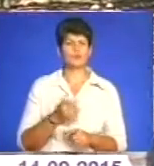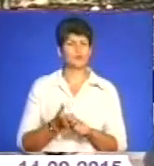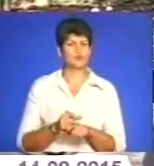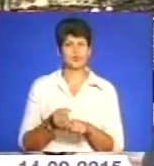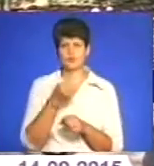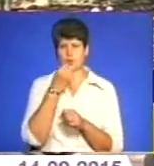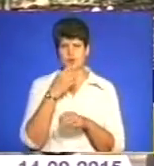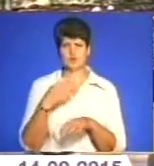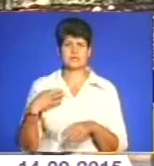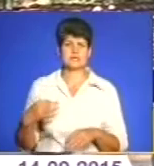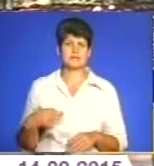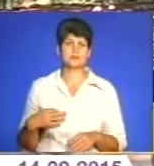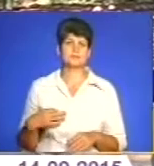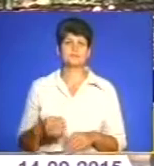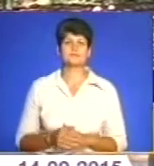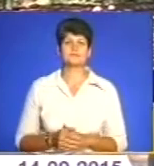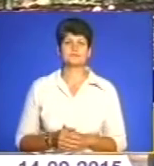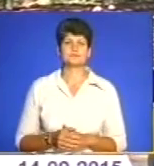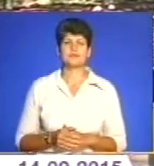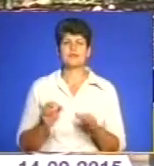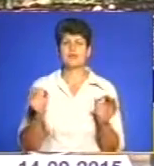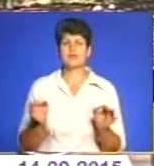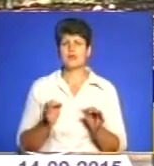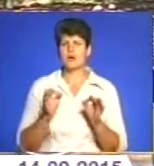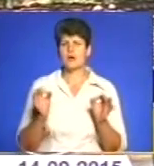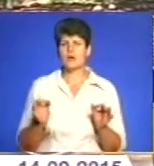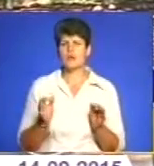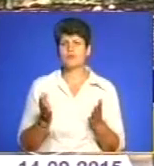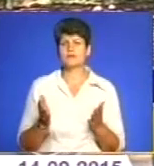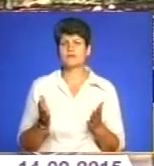сином. Він ніколи ні в яких